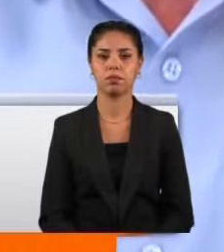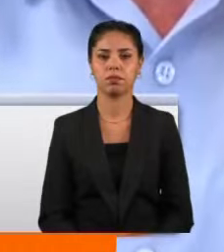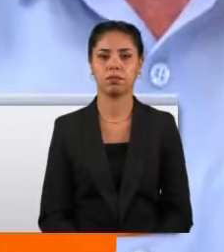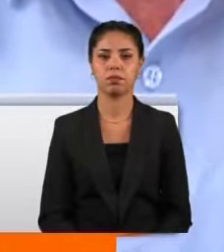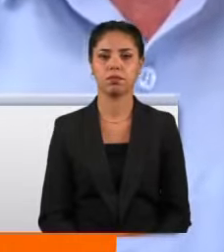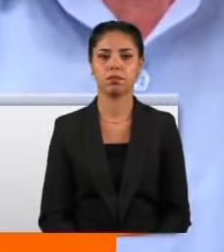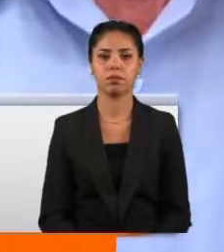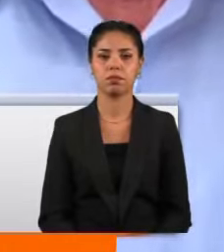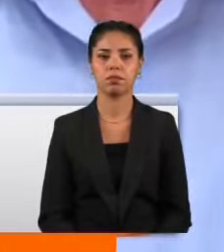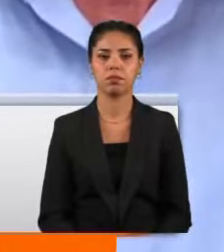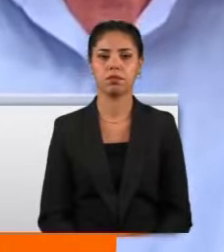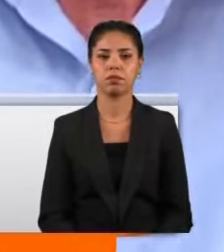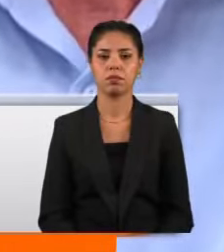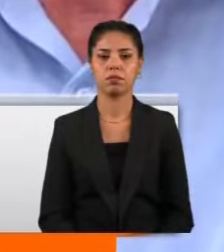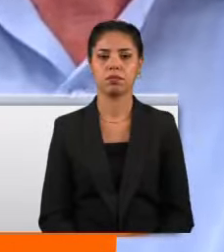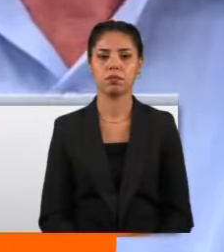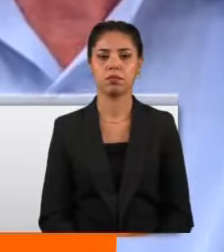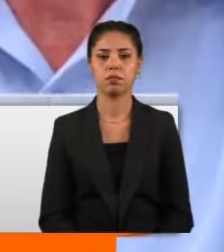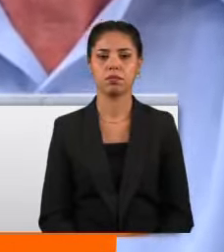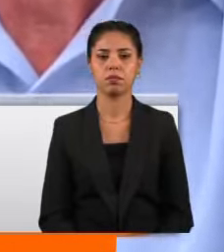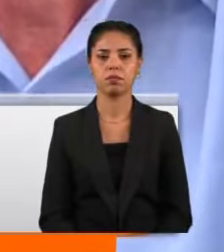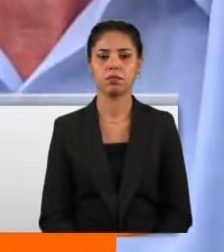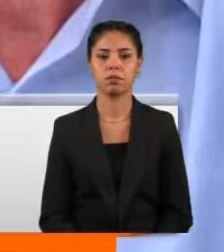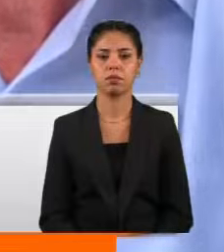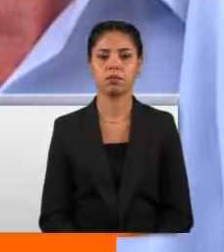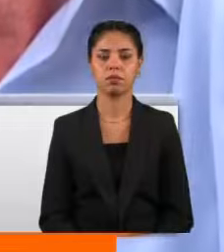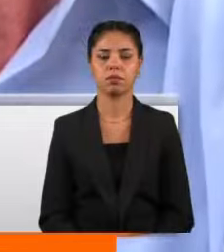ki annemi halletmişti.